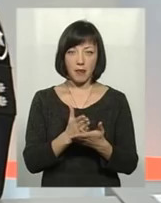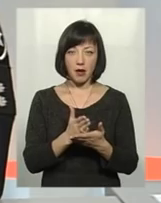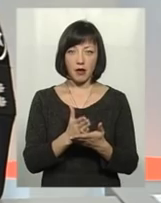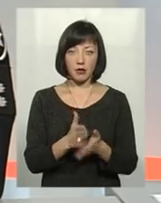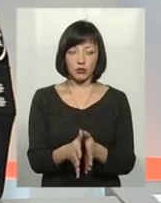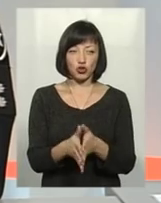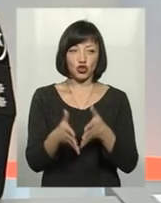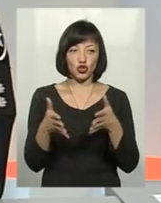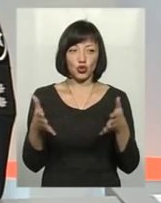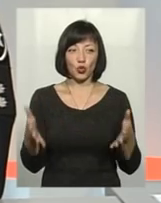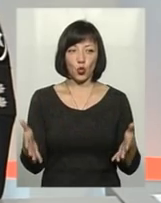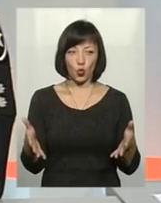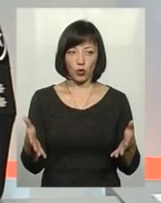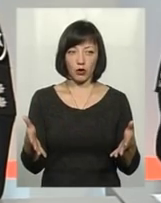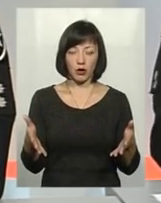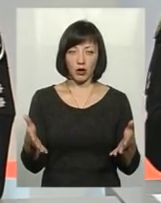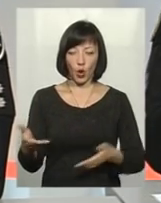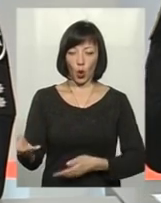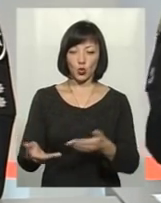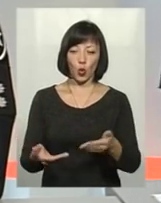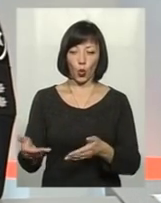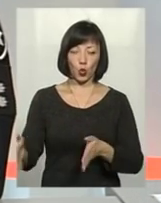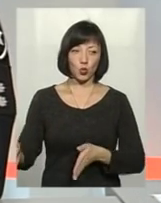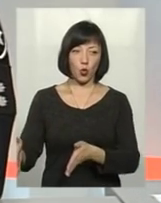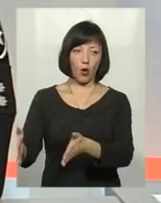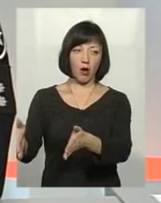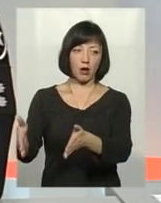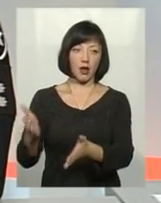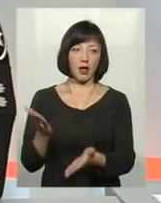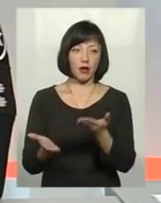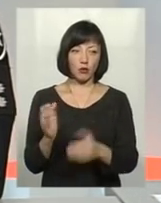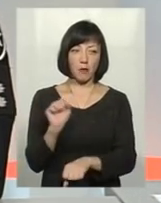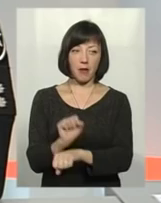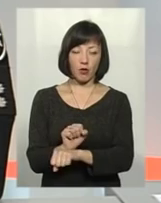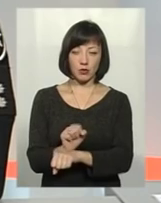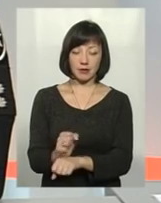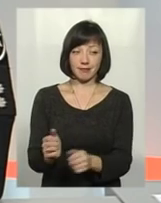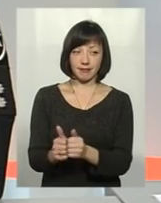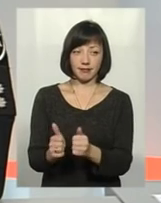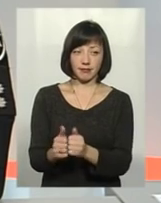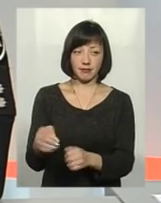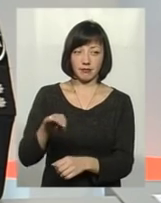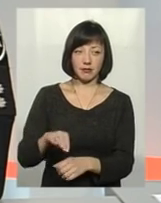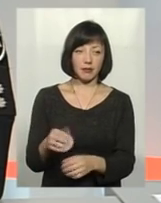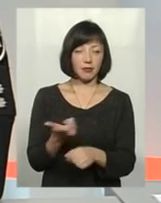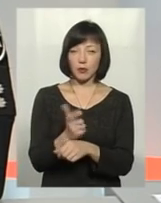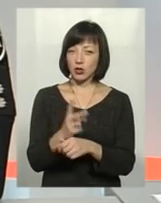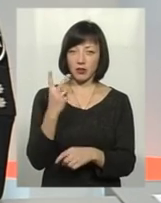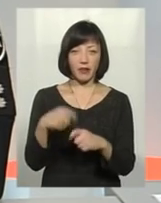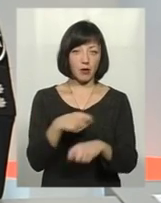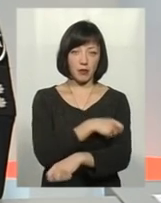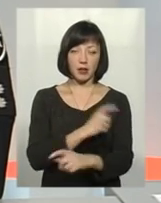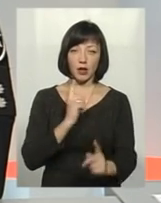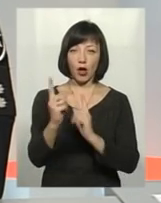досить такий широкий тротуар, і якщо вони паркуються на краю тротуару, то там більше ніж 2 метри для